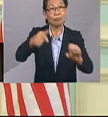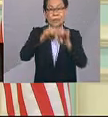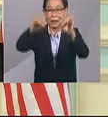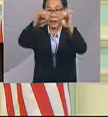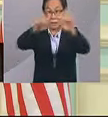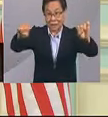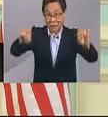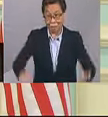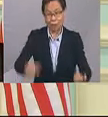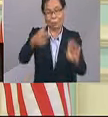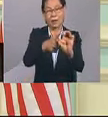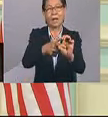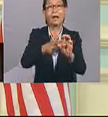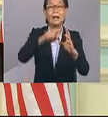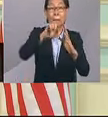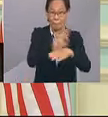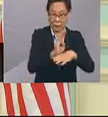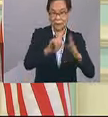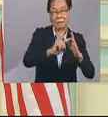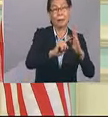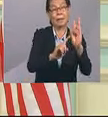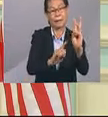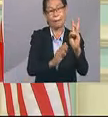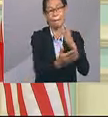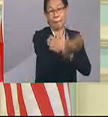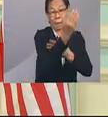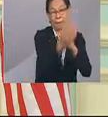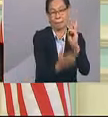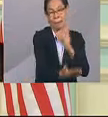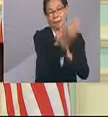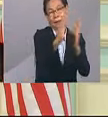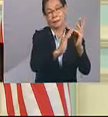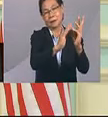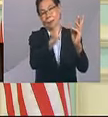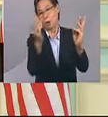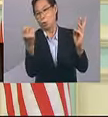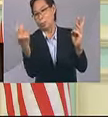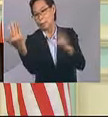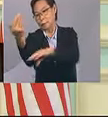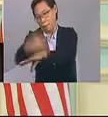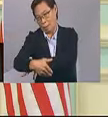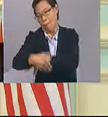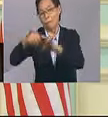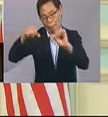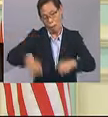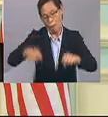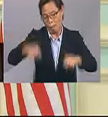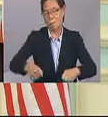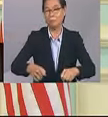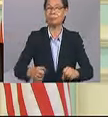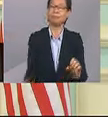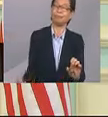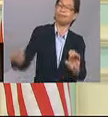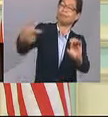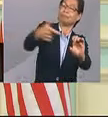beroperasi daripada 6 pagi hingga 12 malam. Jadi boleh menggunakan stesen